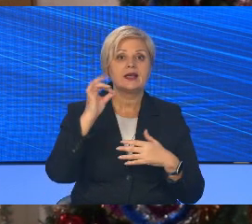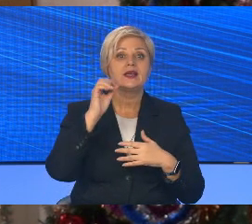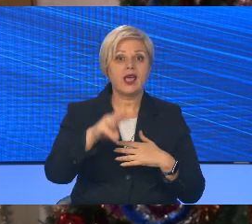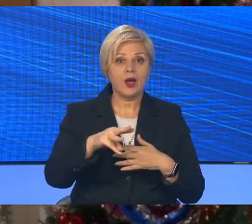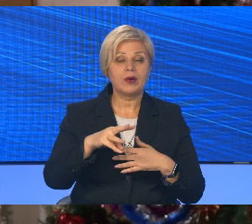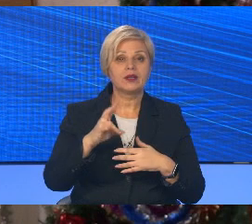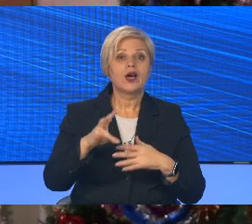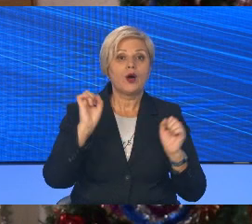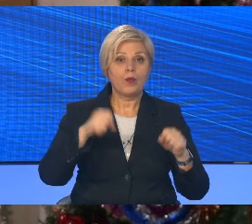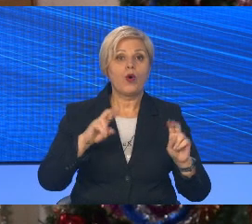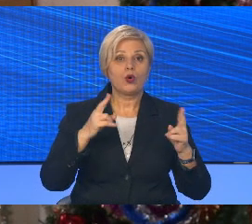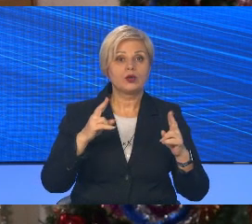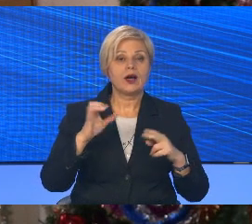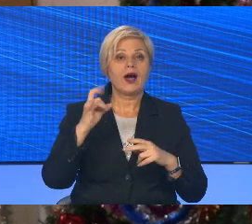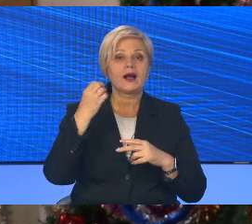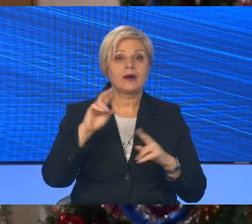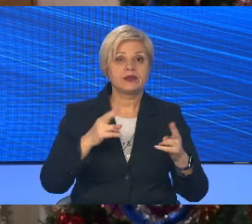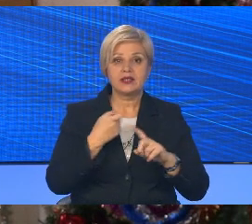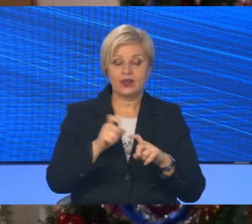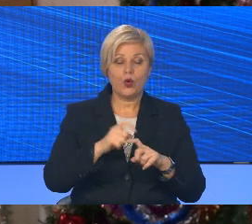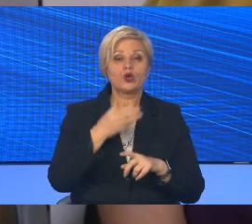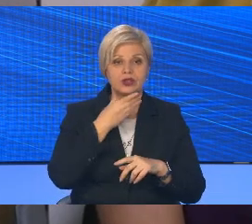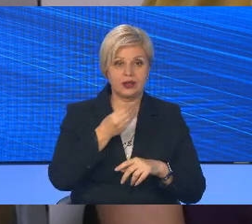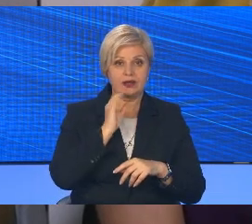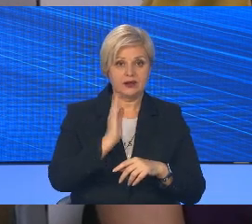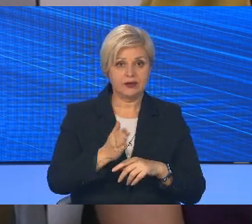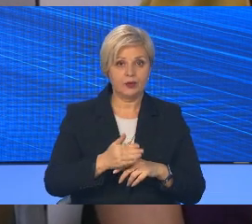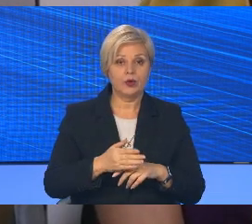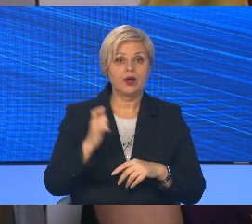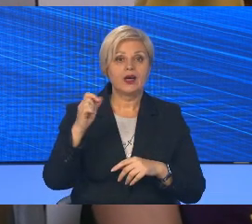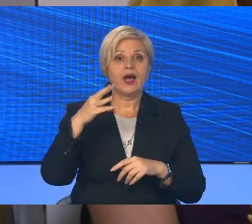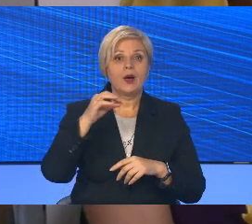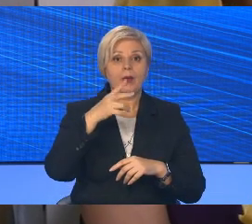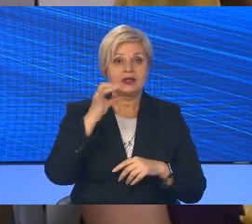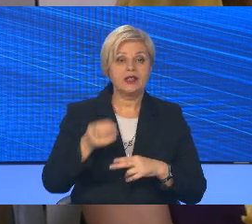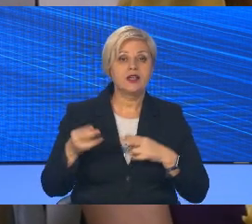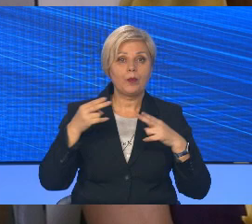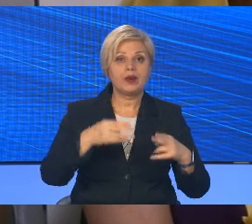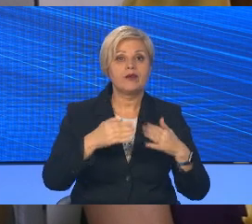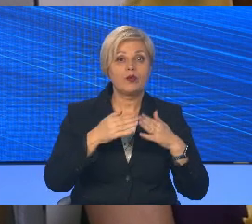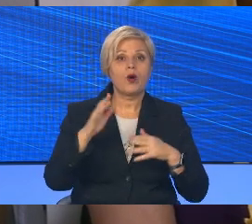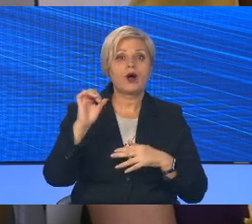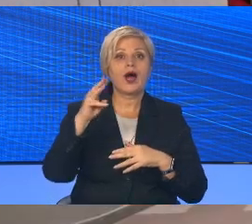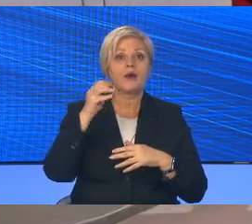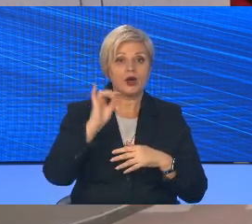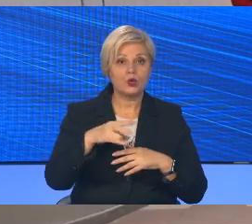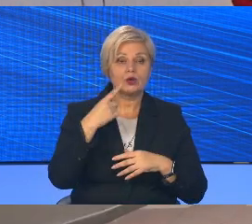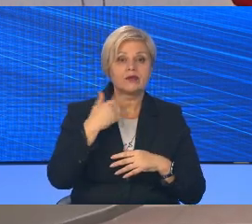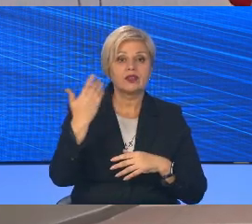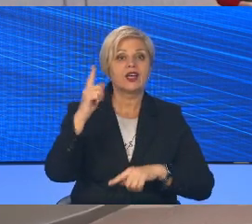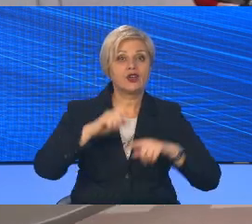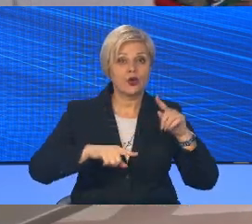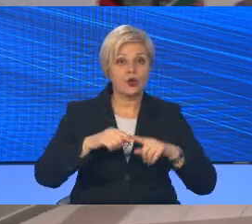могут танцевать арабский танец, это очень красиво будет. Эмма Тимі приїхала у Гомель з Камеруна. Каже, на її